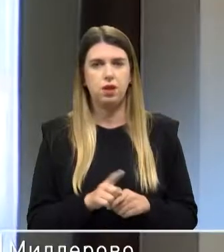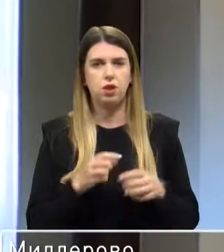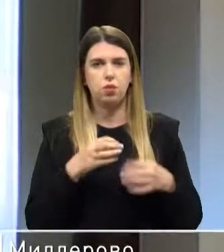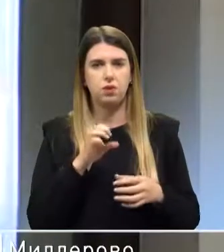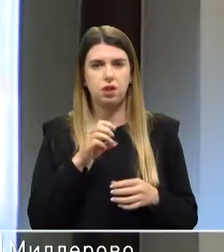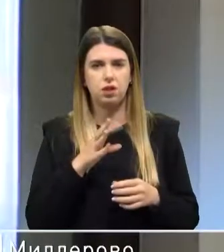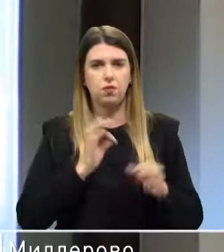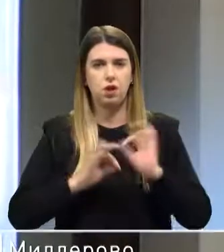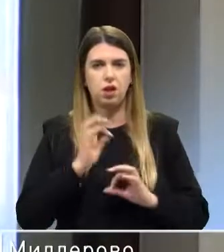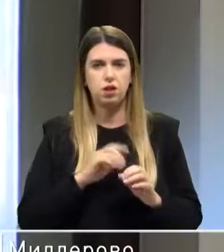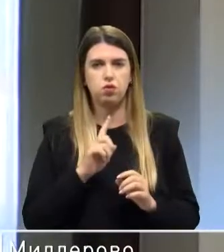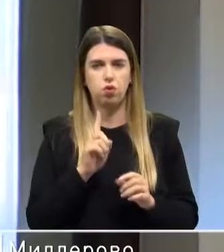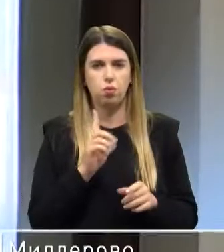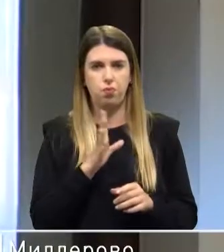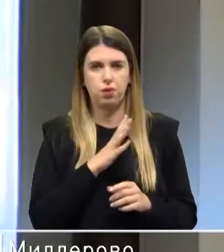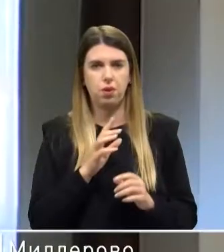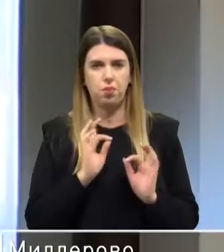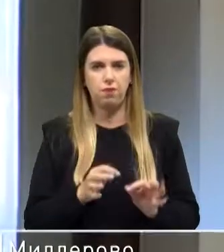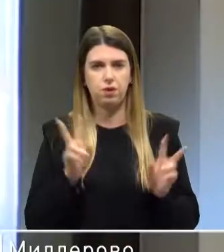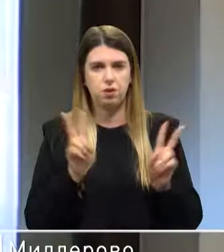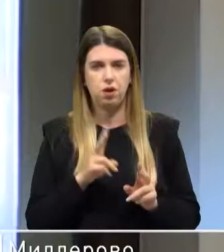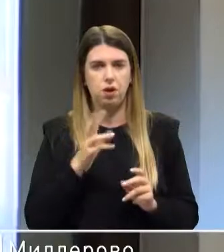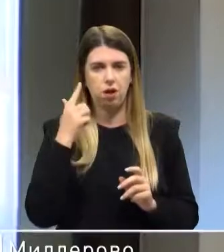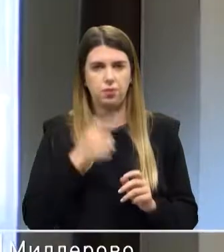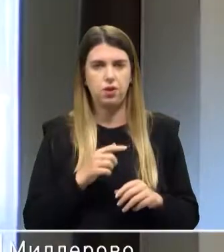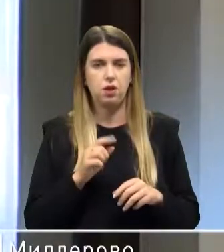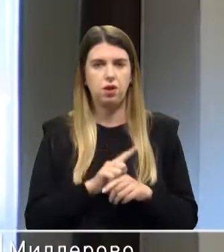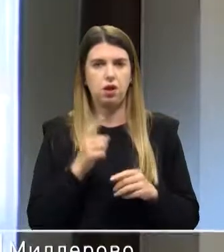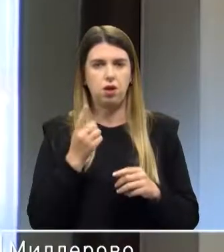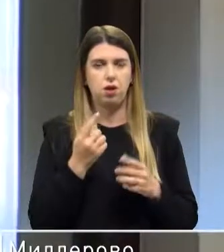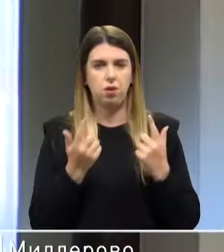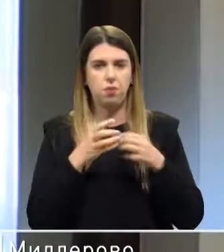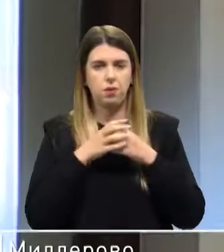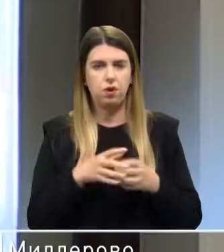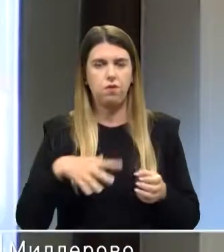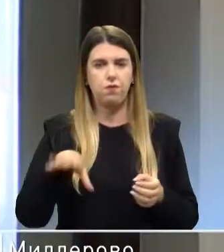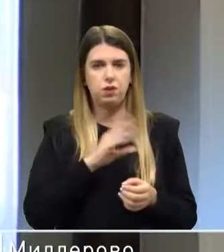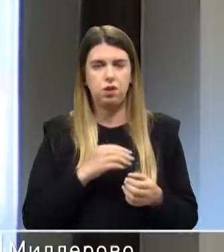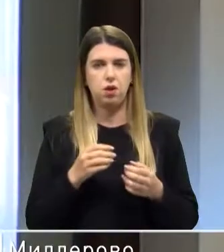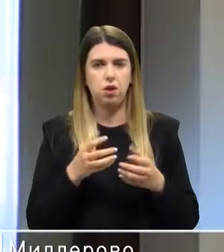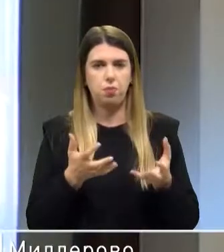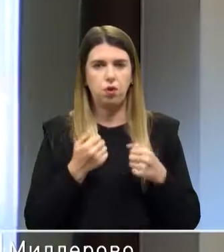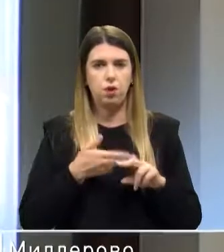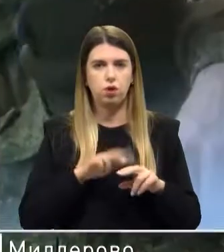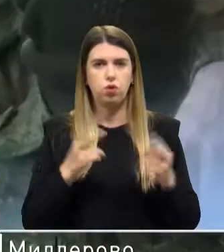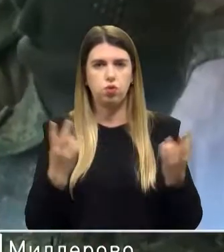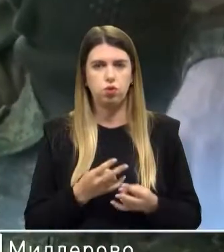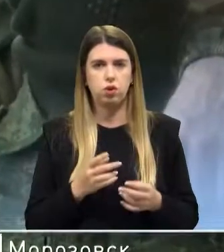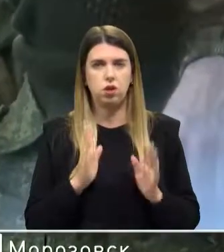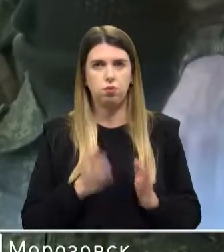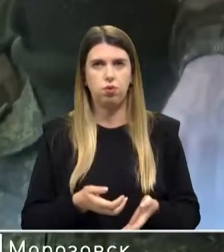средств медицинского назначения, проведение мобилизации конечностей. Ну, то есть те приемы, которые необходимы им